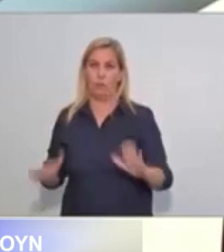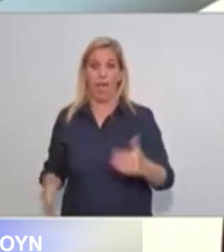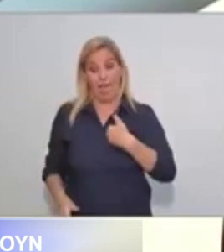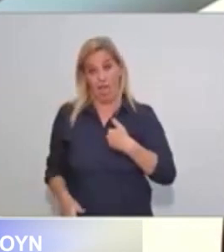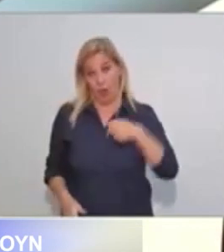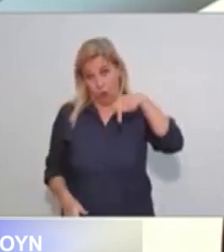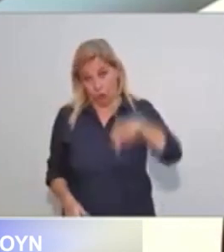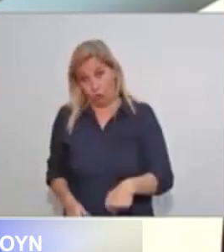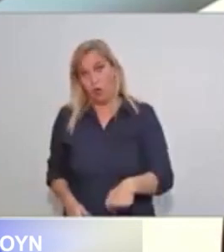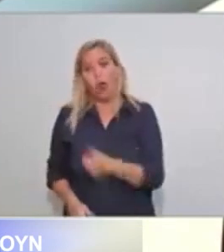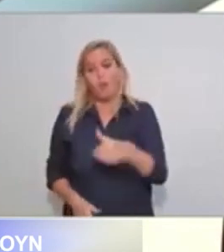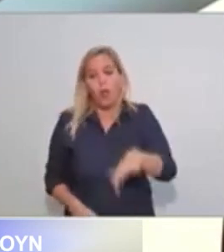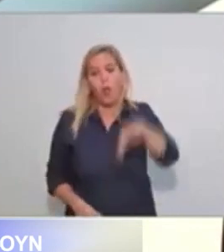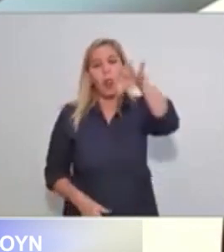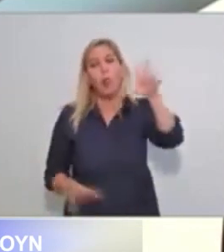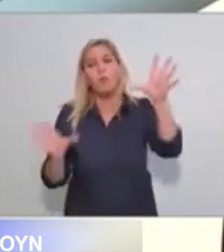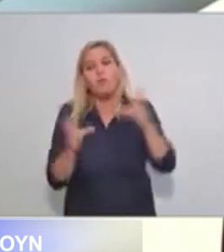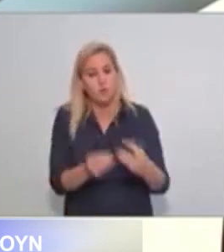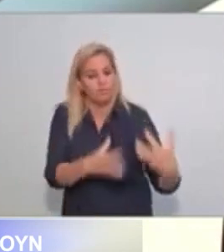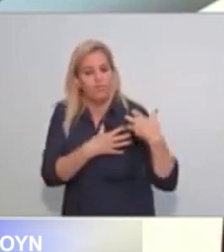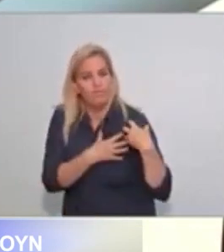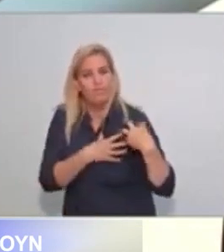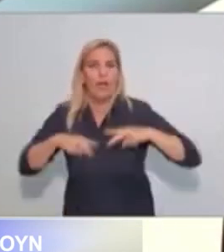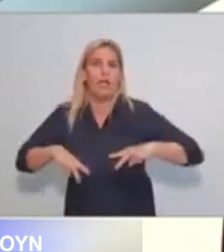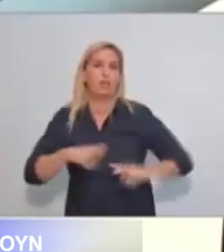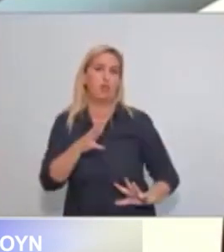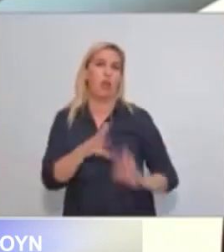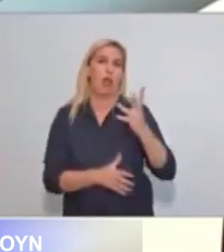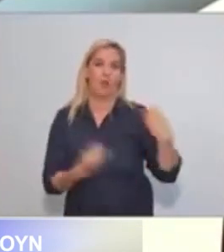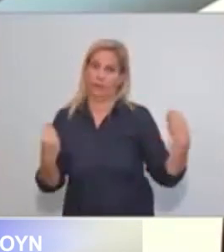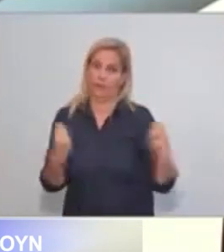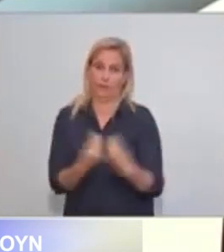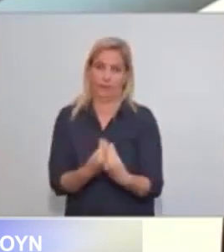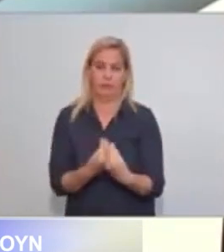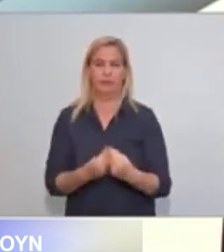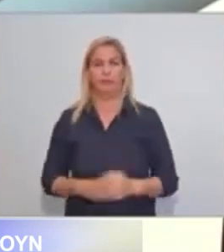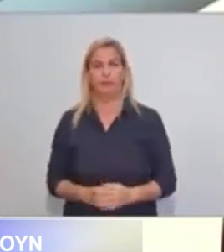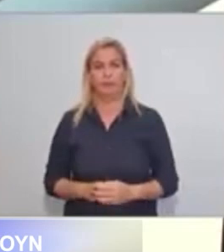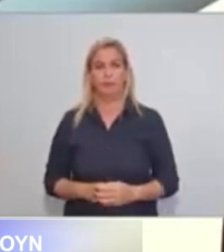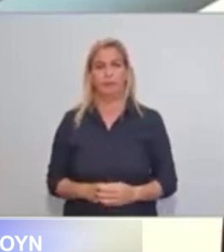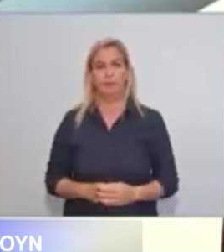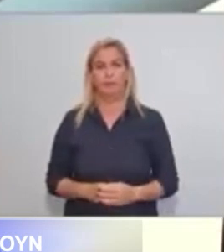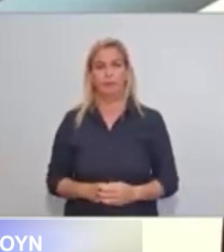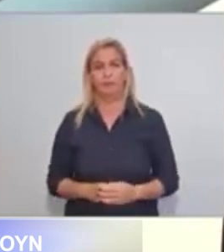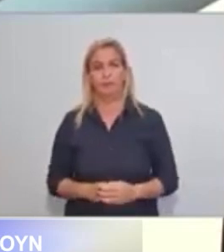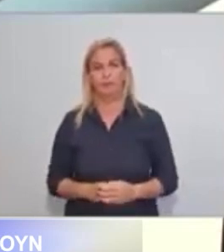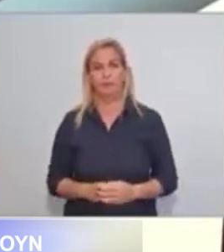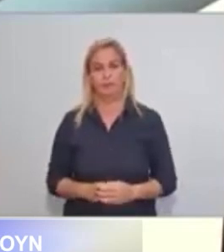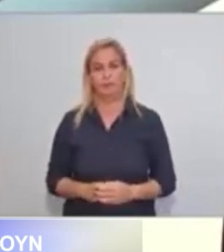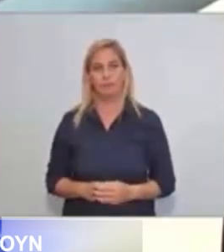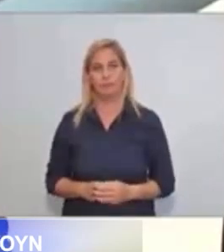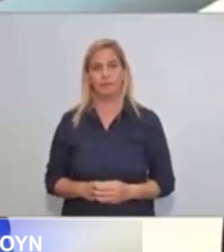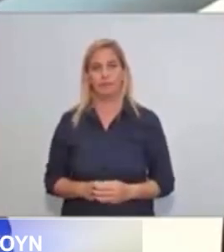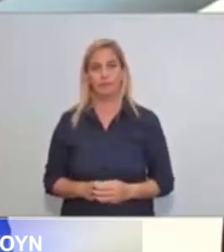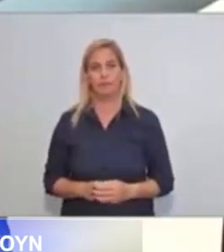της συνέντευξης στο αυστηρό πλαίσιο των στενών αρμοδιοτήτων του Υπουργείου. Τα μέτρα